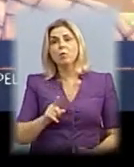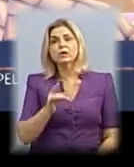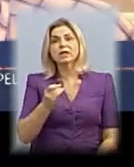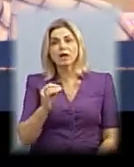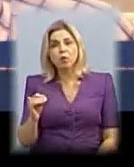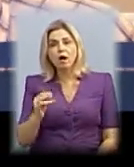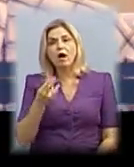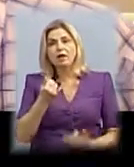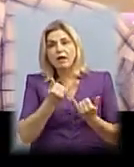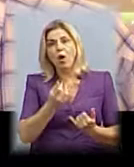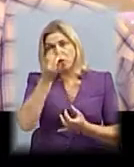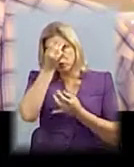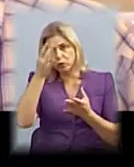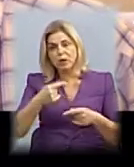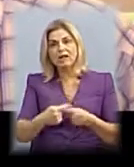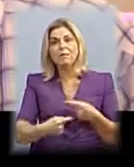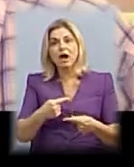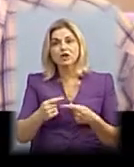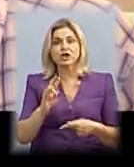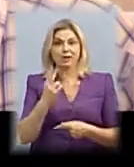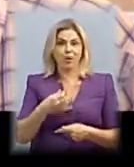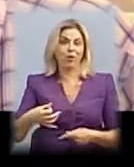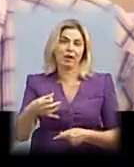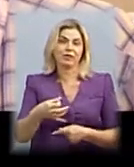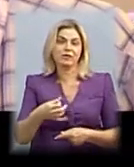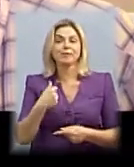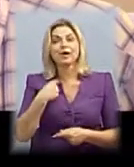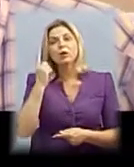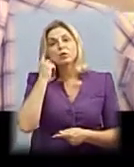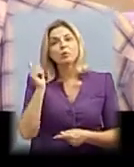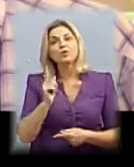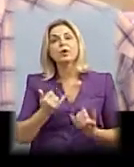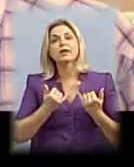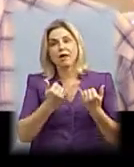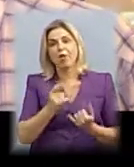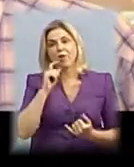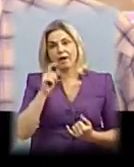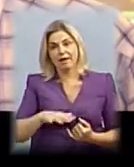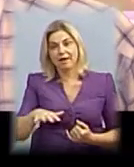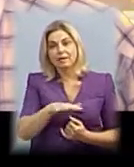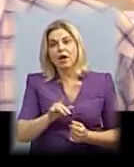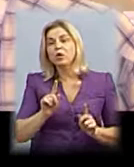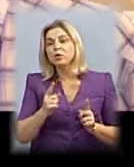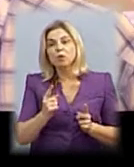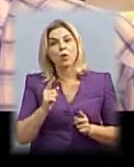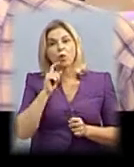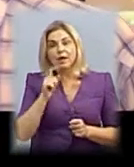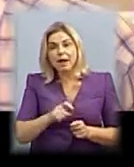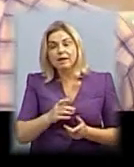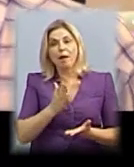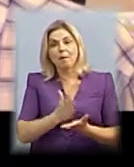для культурної спадщини Миколаївщини. Я гадаю, це також подія для України, тому що Україна має